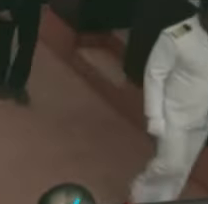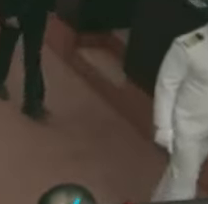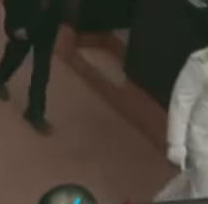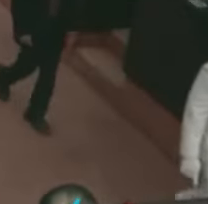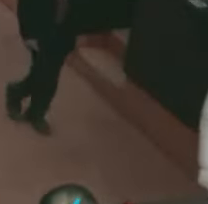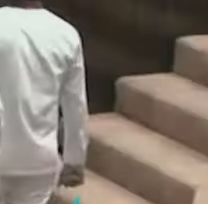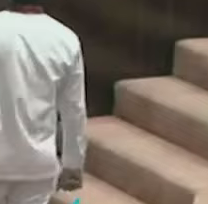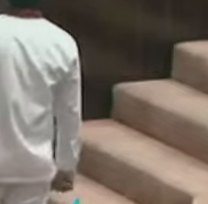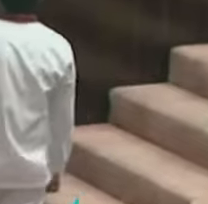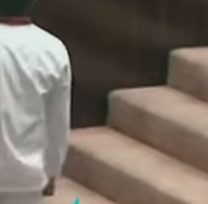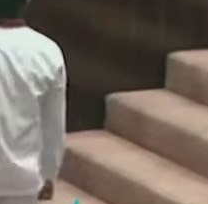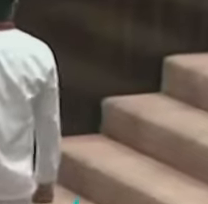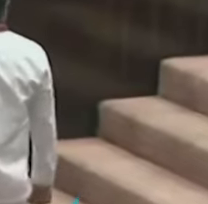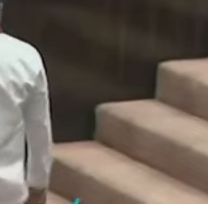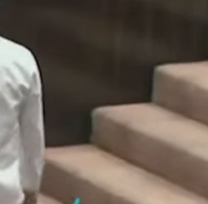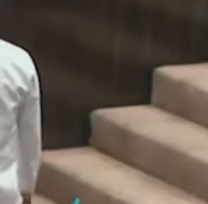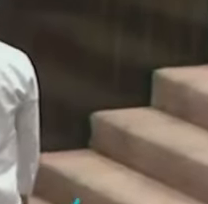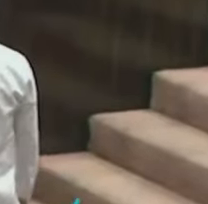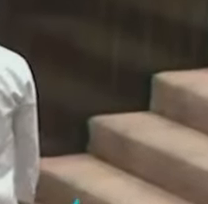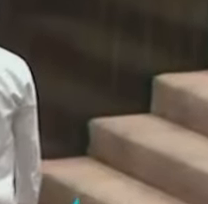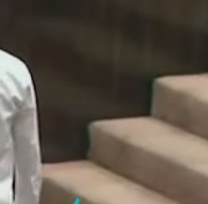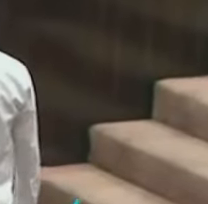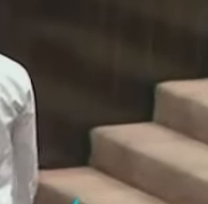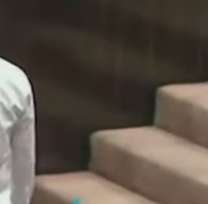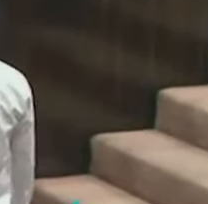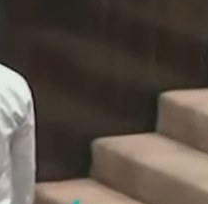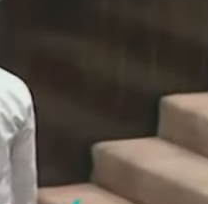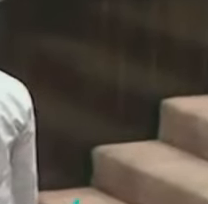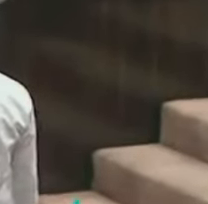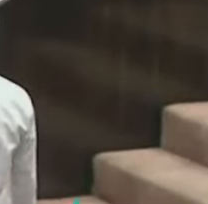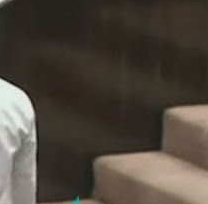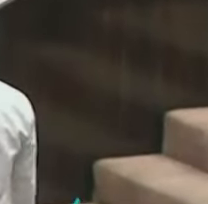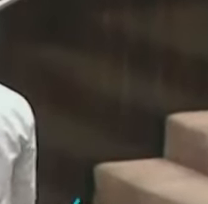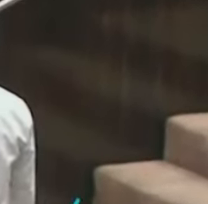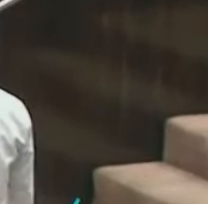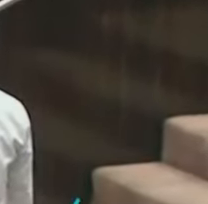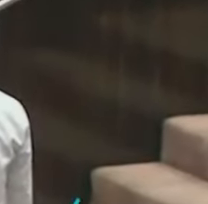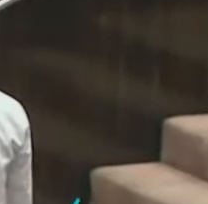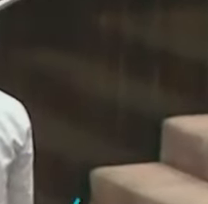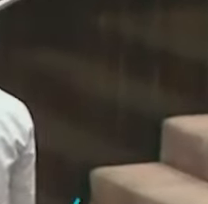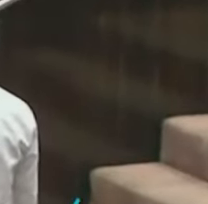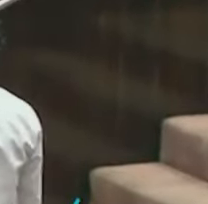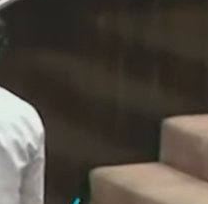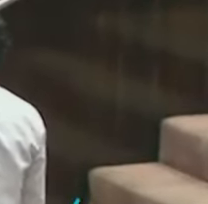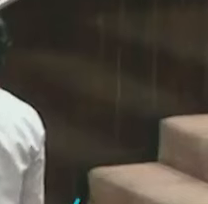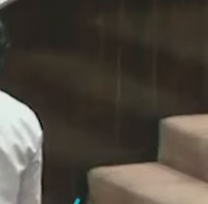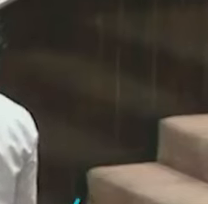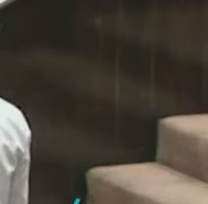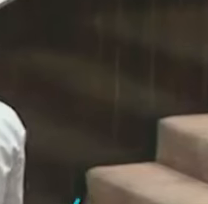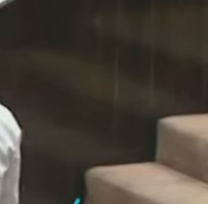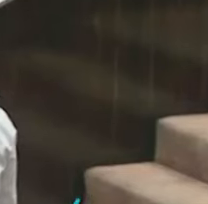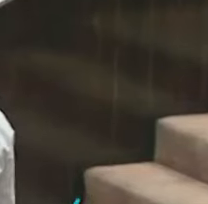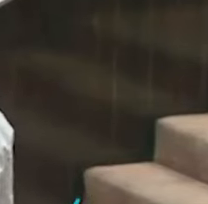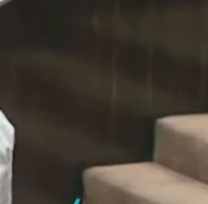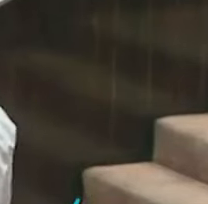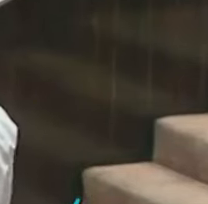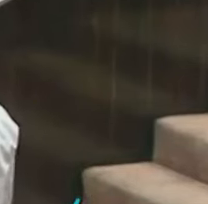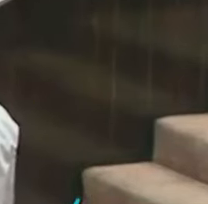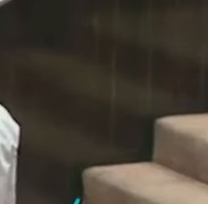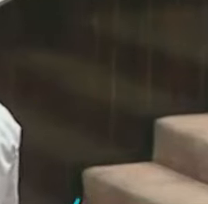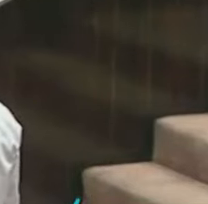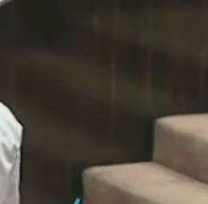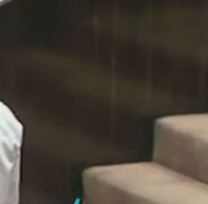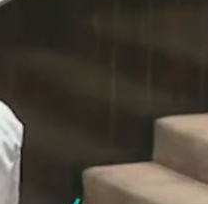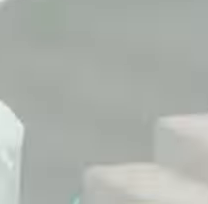ඉදිරියේ දිරුම් දුන්නා. ඒ දෙමළ ජාතික සන්ධානයේ නායක ආර් සම්බන්ධන්ගේ අභාවයෙන් පසු පුරප්පාඩු වූ පාර්ලිමේන්තු මන්ත්‍රී ධුරය